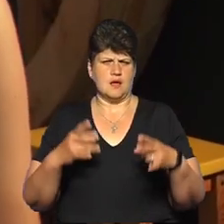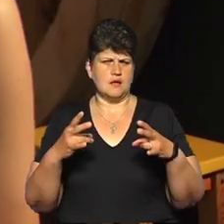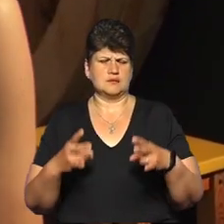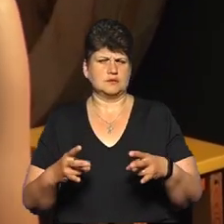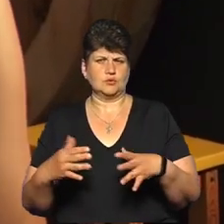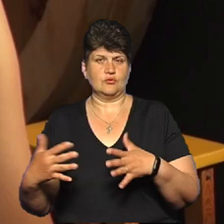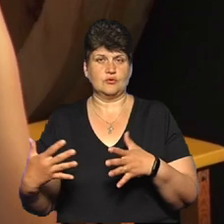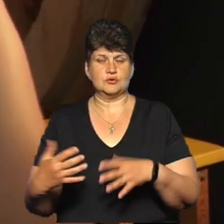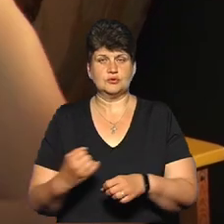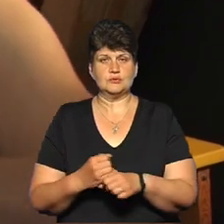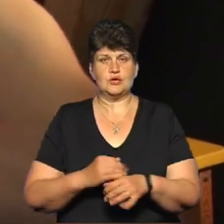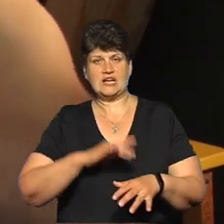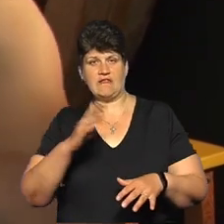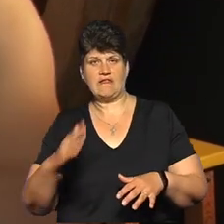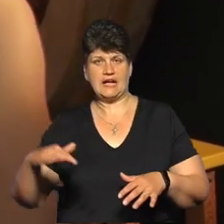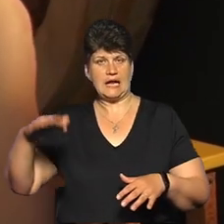вивірено хвилями, щоб